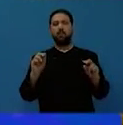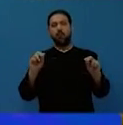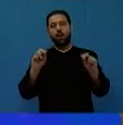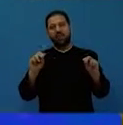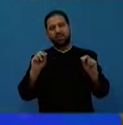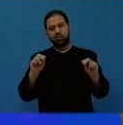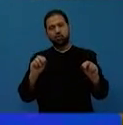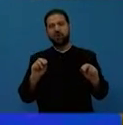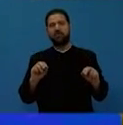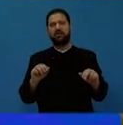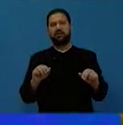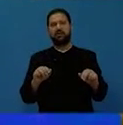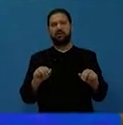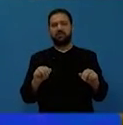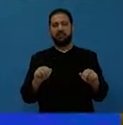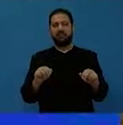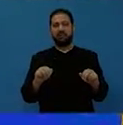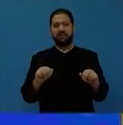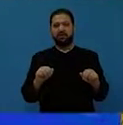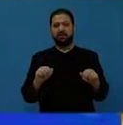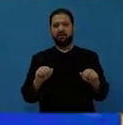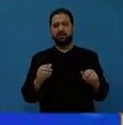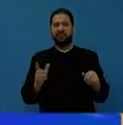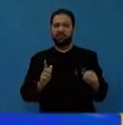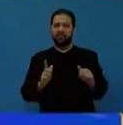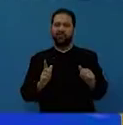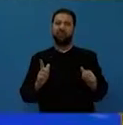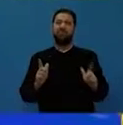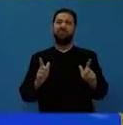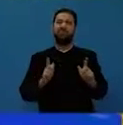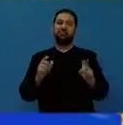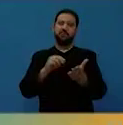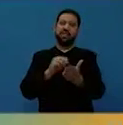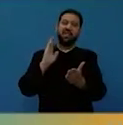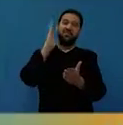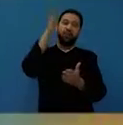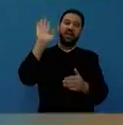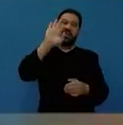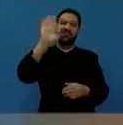Facultatea de Teologie Ortodoxă din Constanța. Vă așteptăm data viitoare. La revedere!